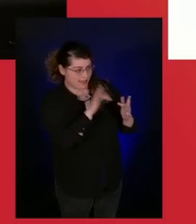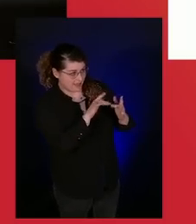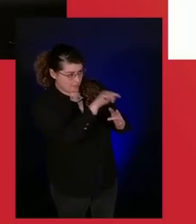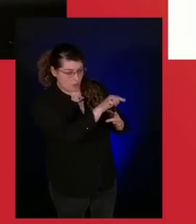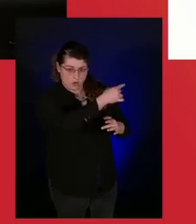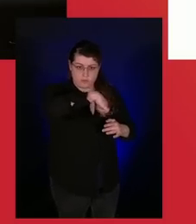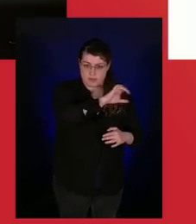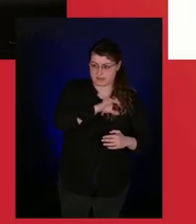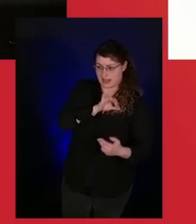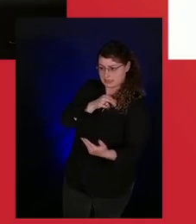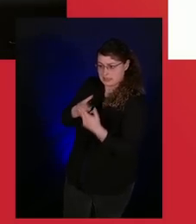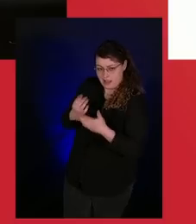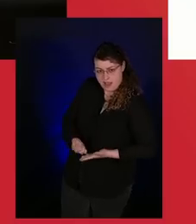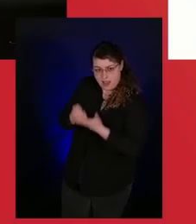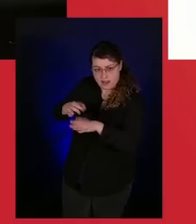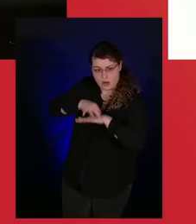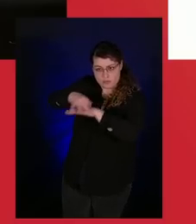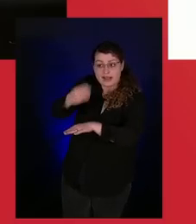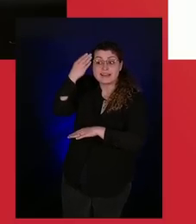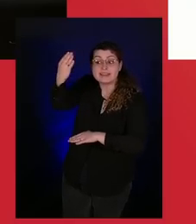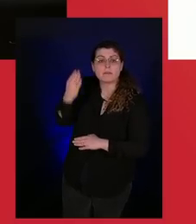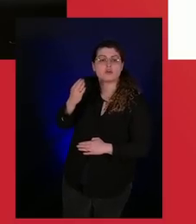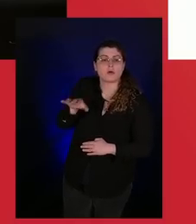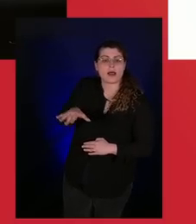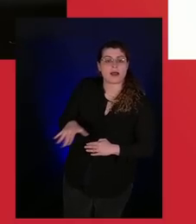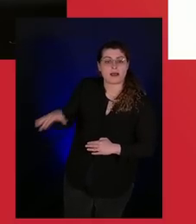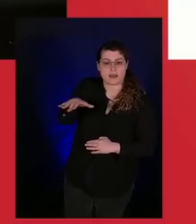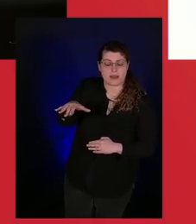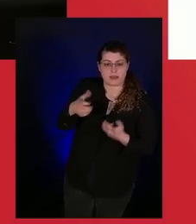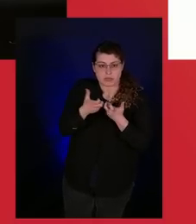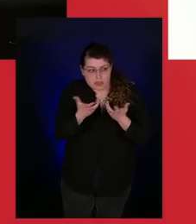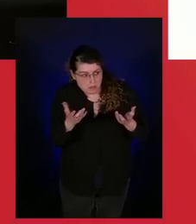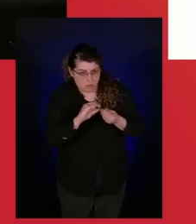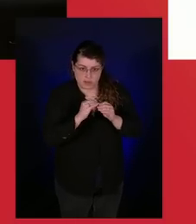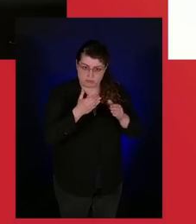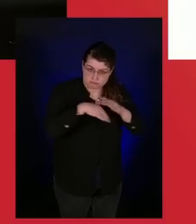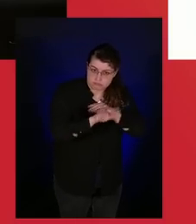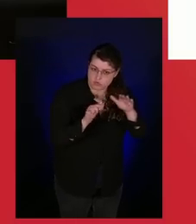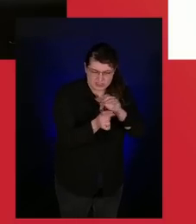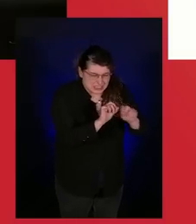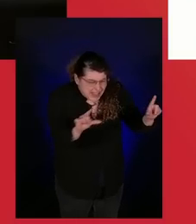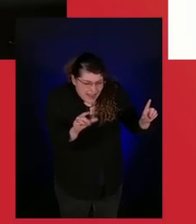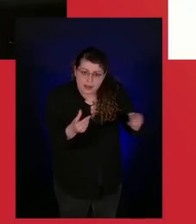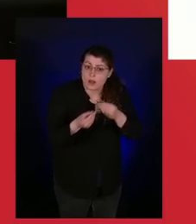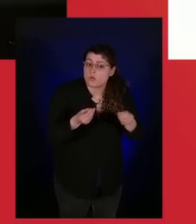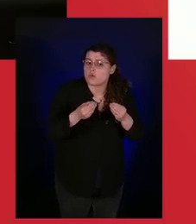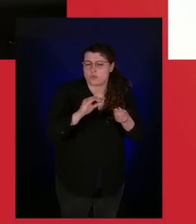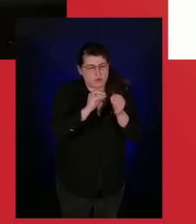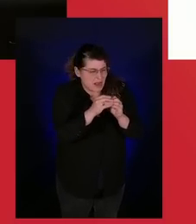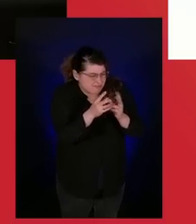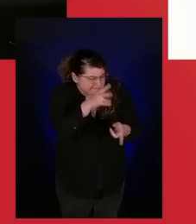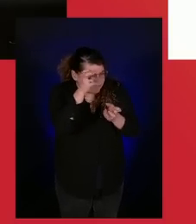solutions et un accompagnement si nécessaire pour des difficultés dans le système ou des problèmes de